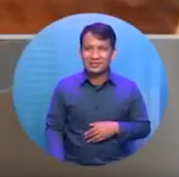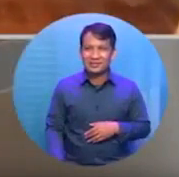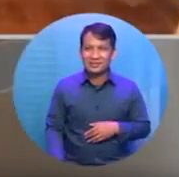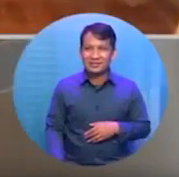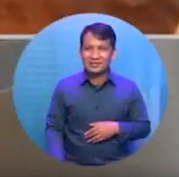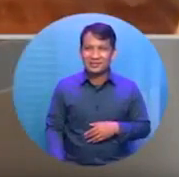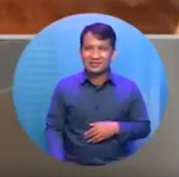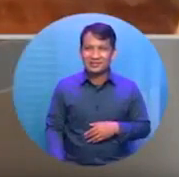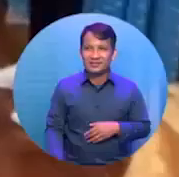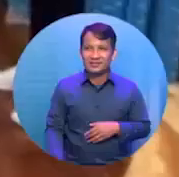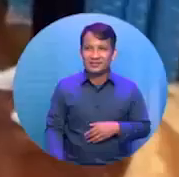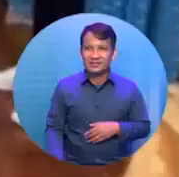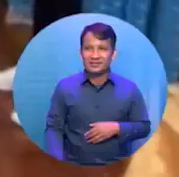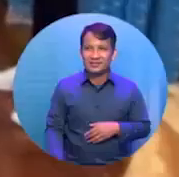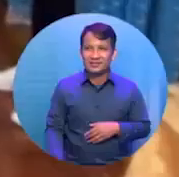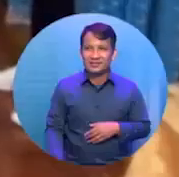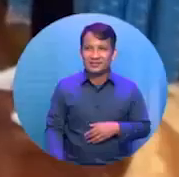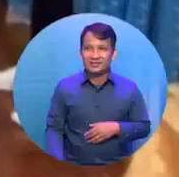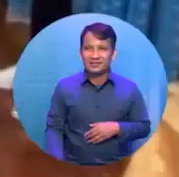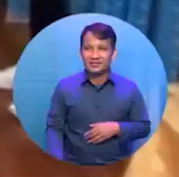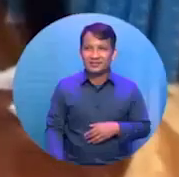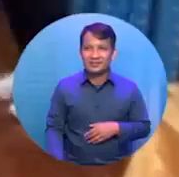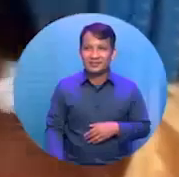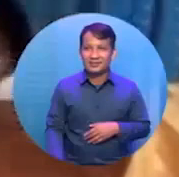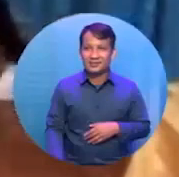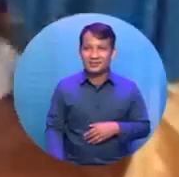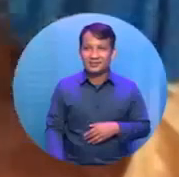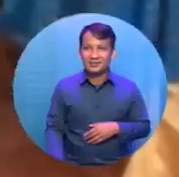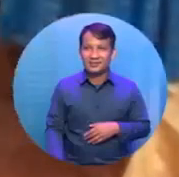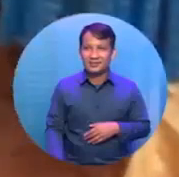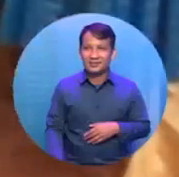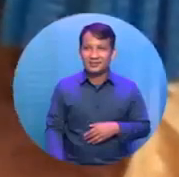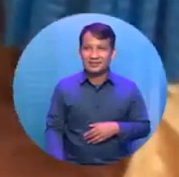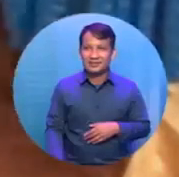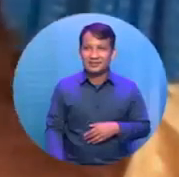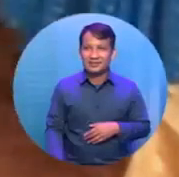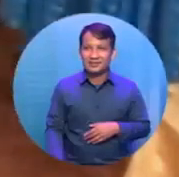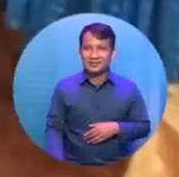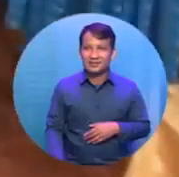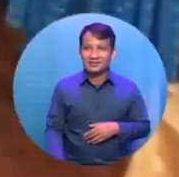dala, basta alam niyang tama, di makakasama.